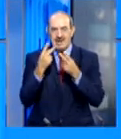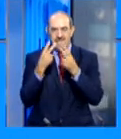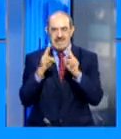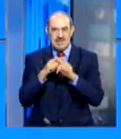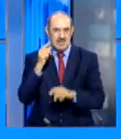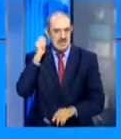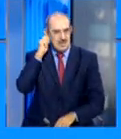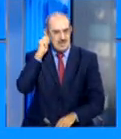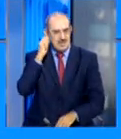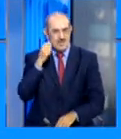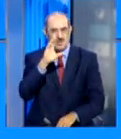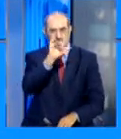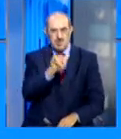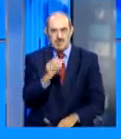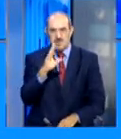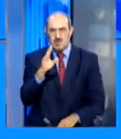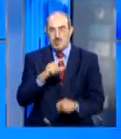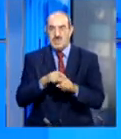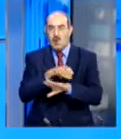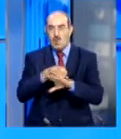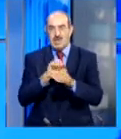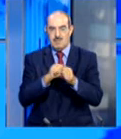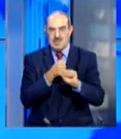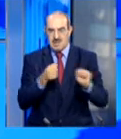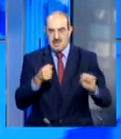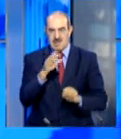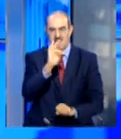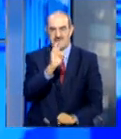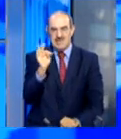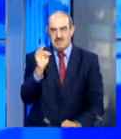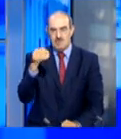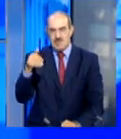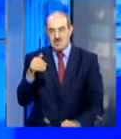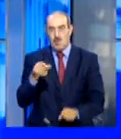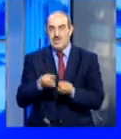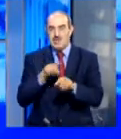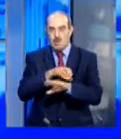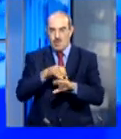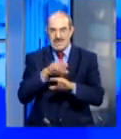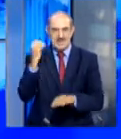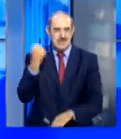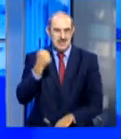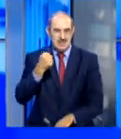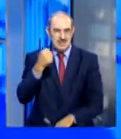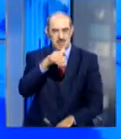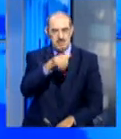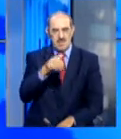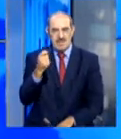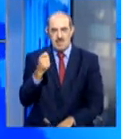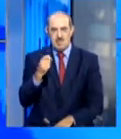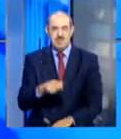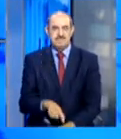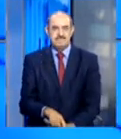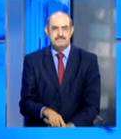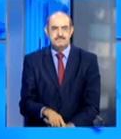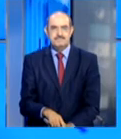السيد يوسف بشلاوي ووالي ولاية معسكر فريد محمدي ووالي ولاية سعيدة مرموري أموما.